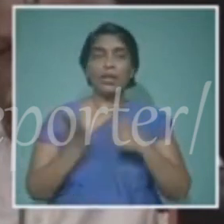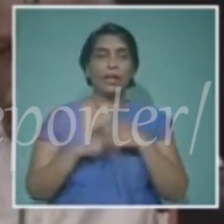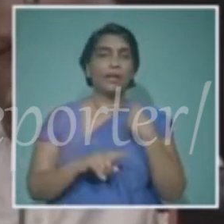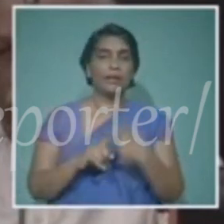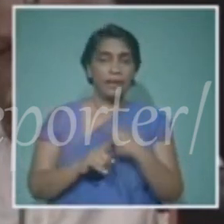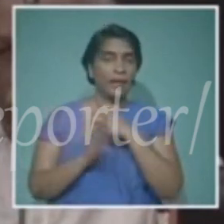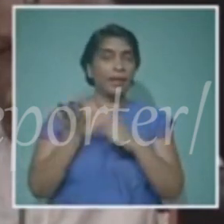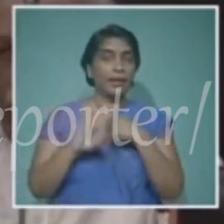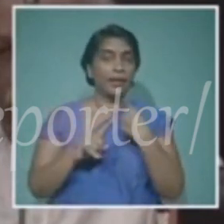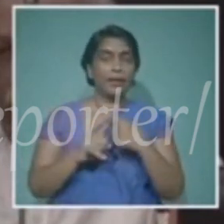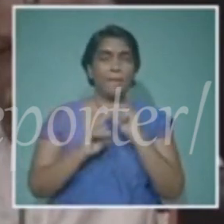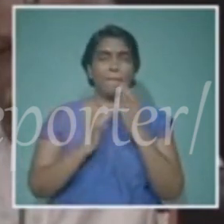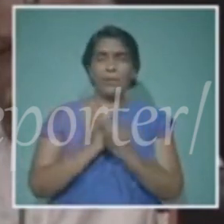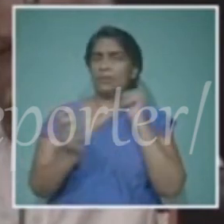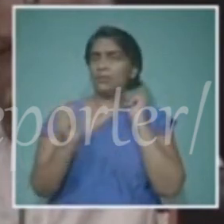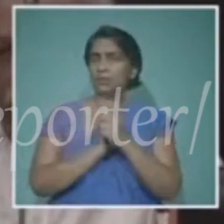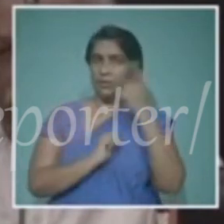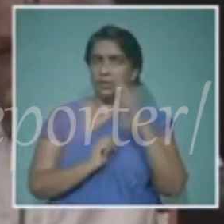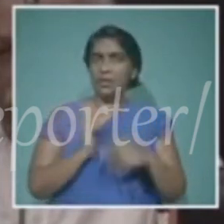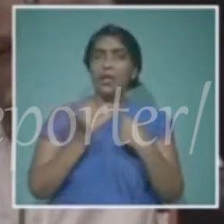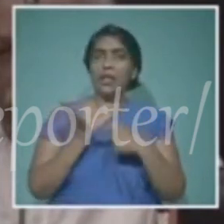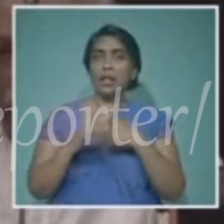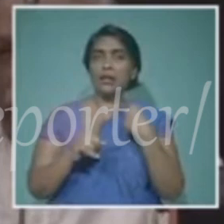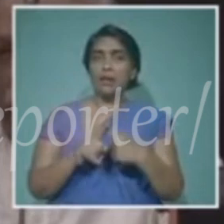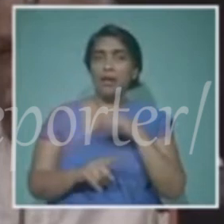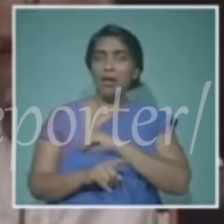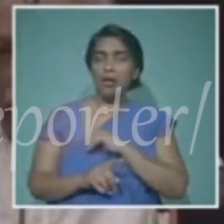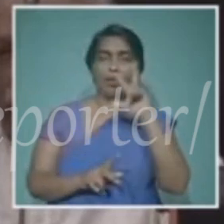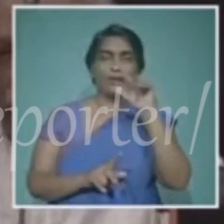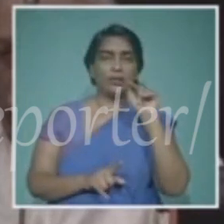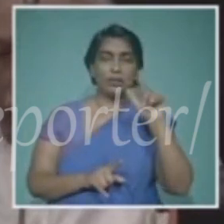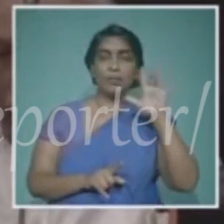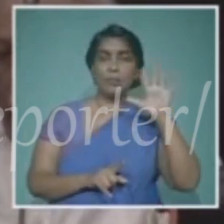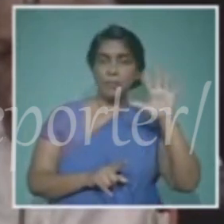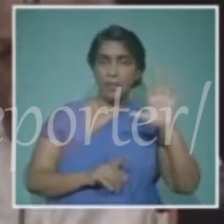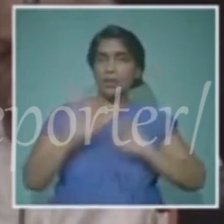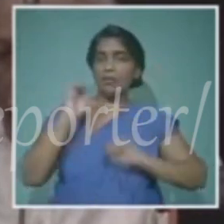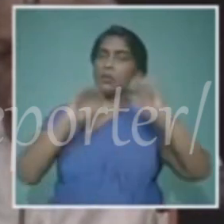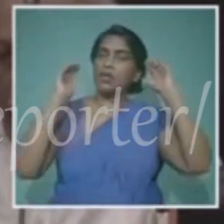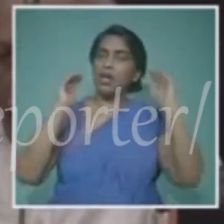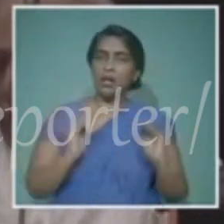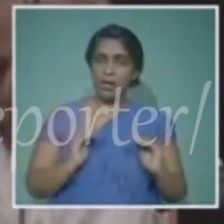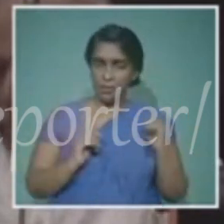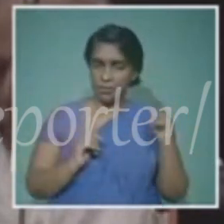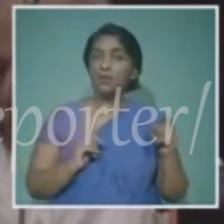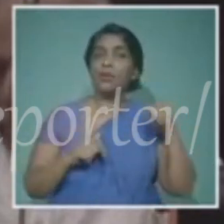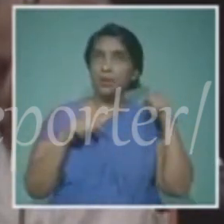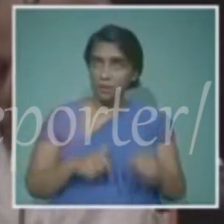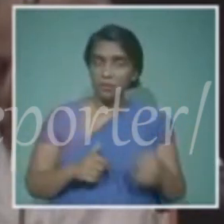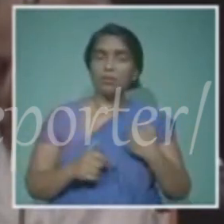ඒ බදු ප්‍රතිපත්තිය වෙනස් කිරීම නිසා බදු ආදායම 8.5% දක්වා පහළට ඇද වැටුණා. දැන්